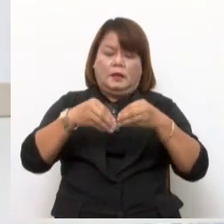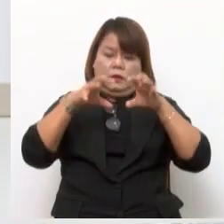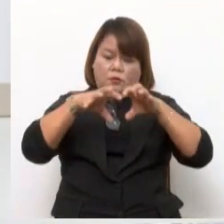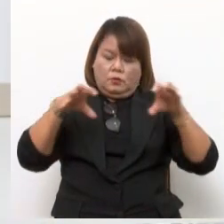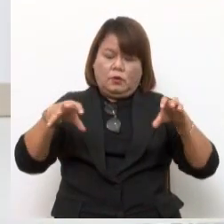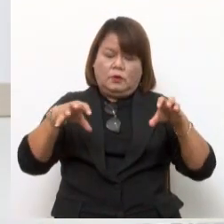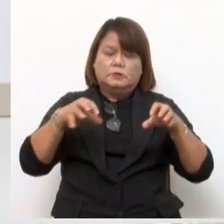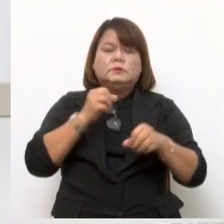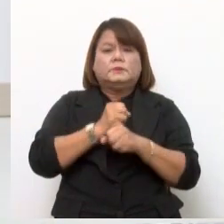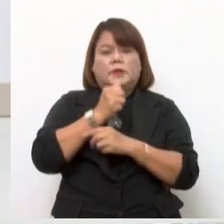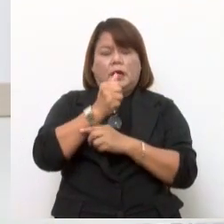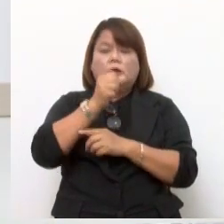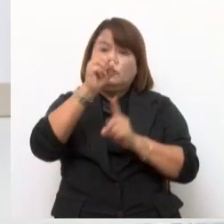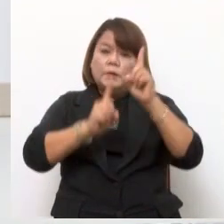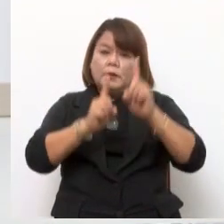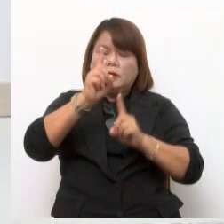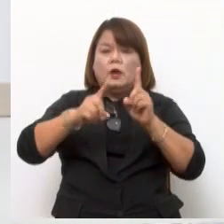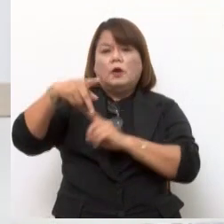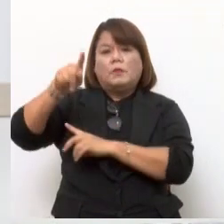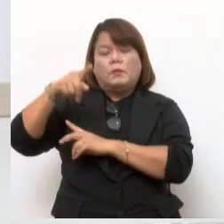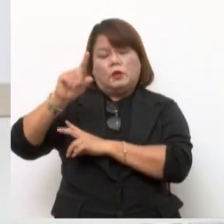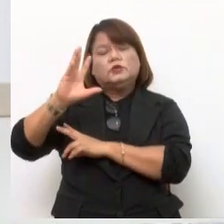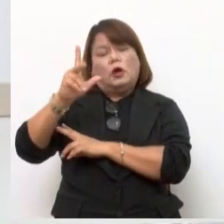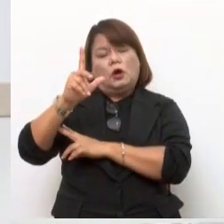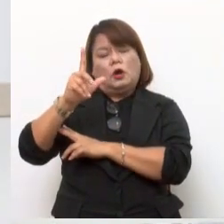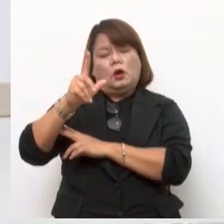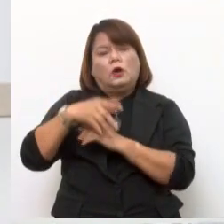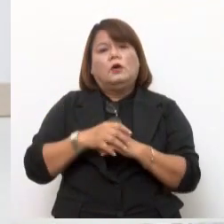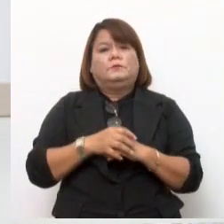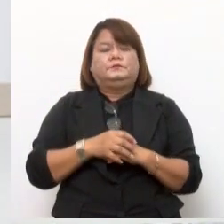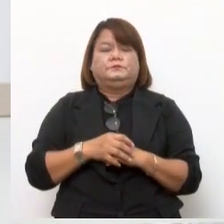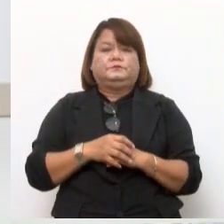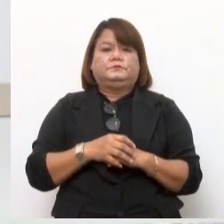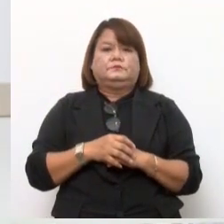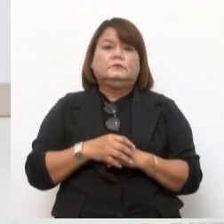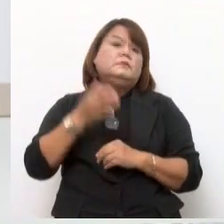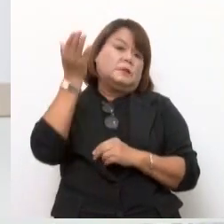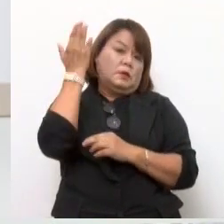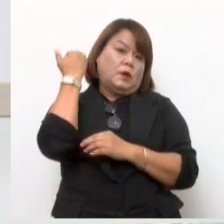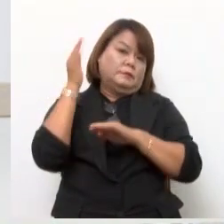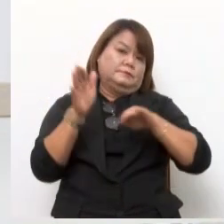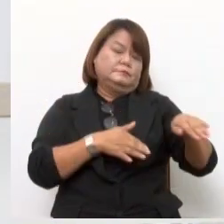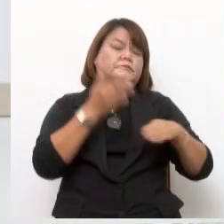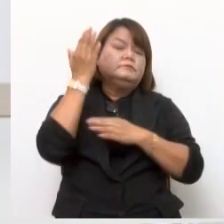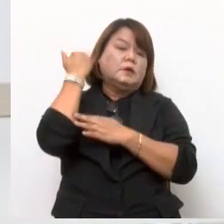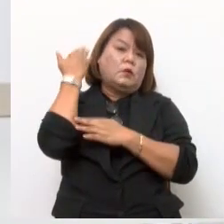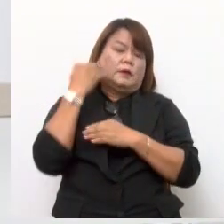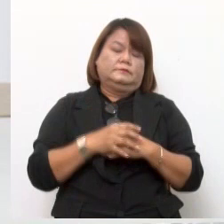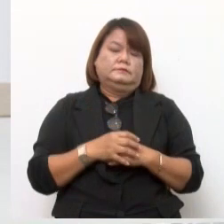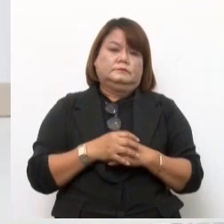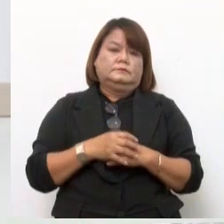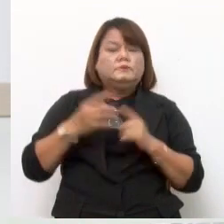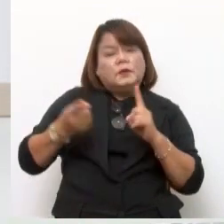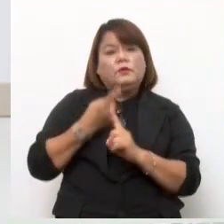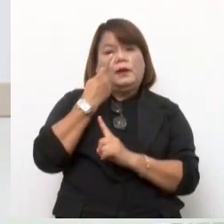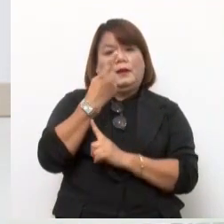ที่เราถูกประเมินโดยปปช.ครับอีกเรื่องนึงครับซึ่งเมื่อวานนี้นะครับเป็นวันแรกที่เราได้มี